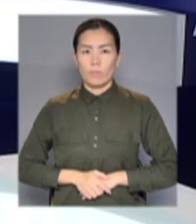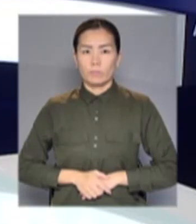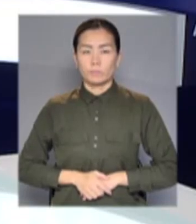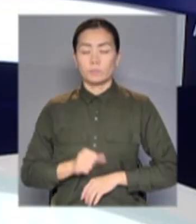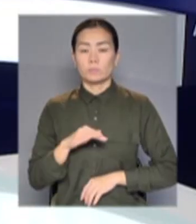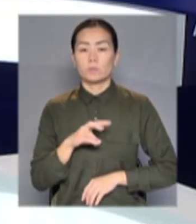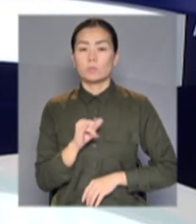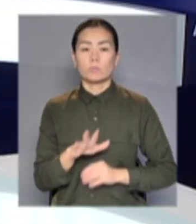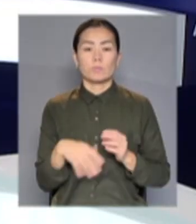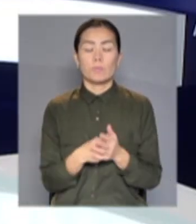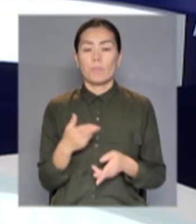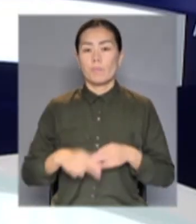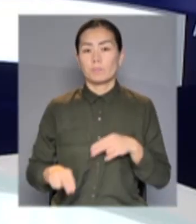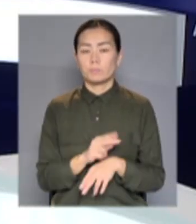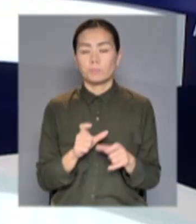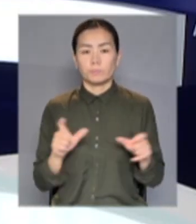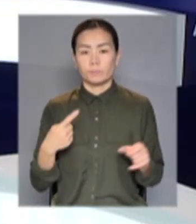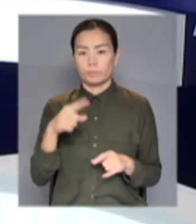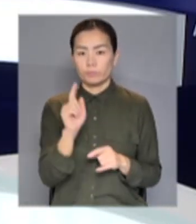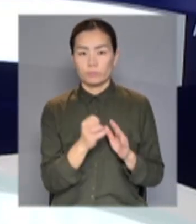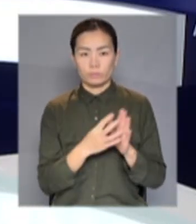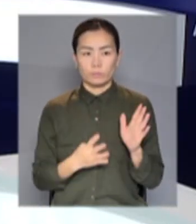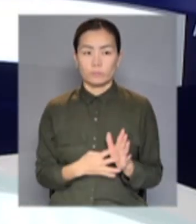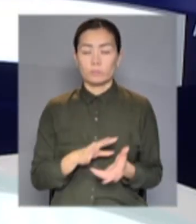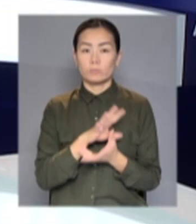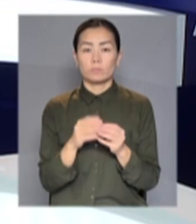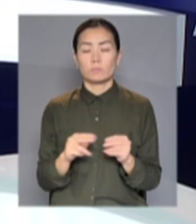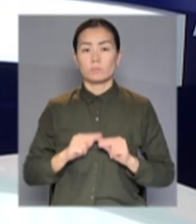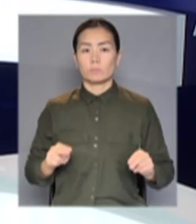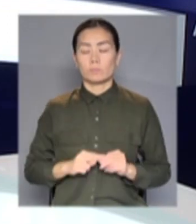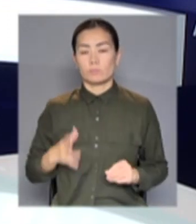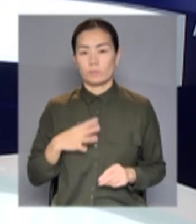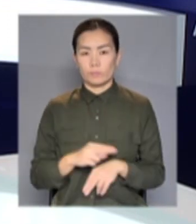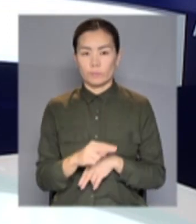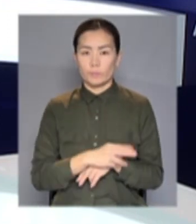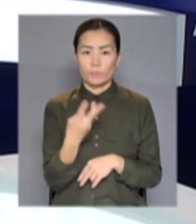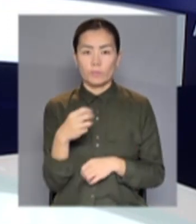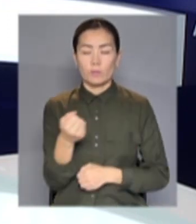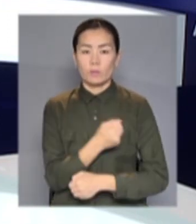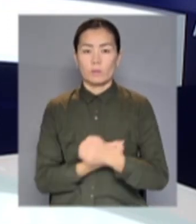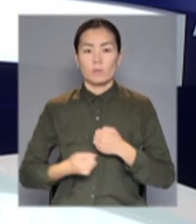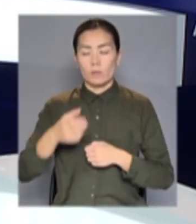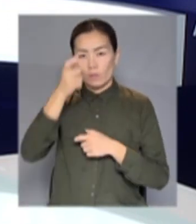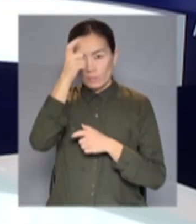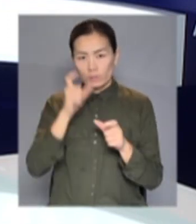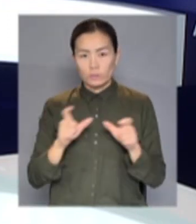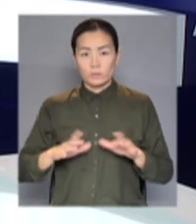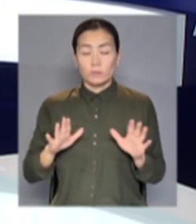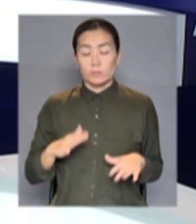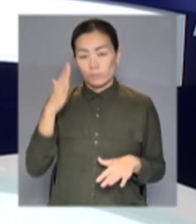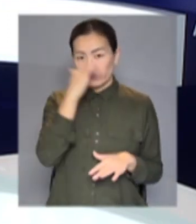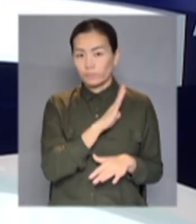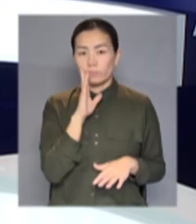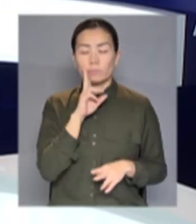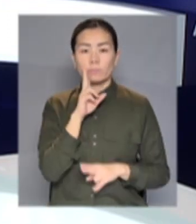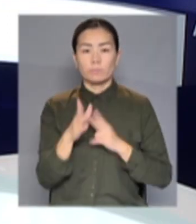РАУ до сих пор не завершился ремонт школы номер 19 в результате ученики вынуждены обучаться в трс организациях образования родители